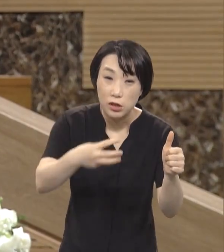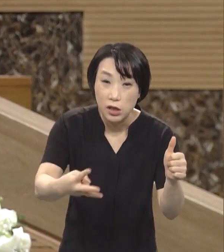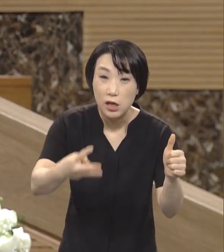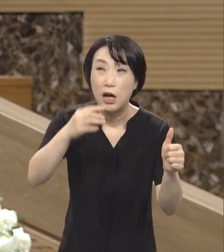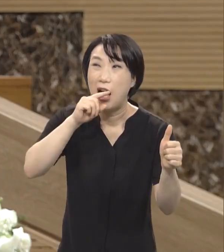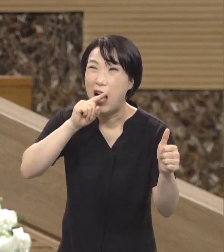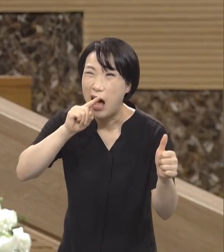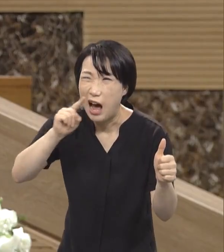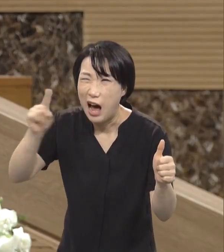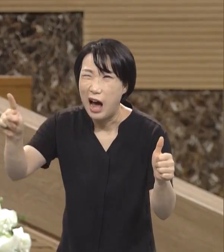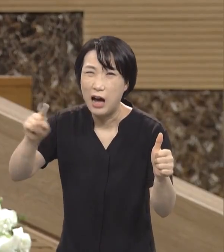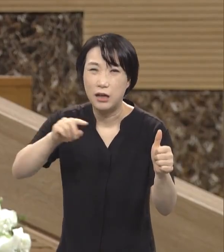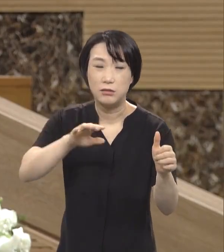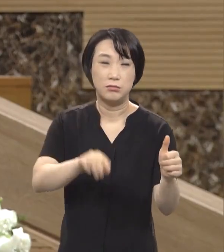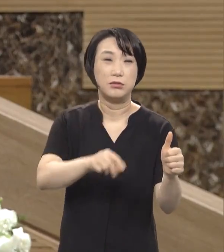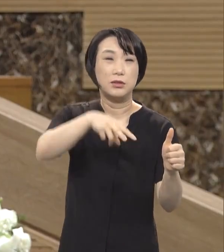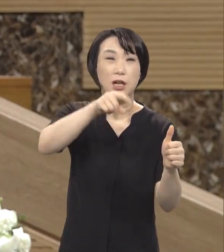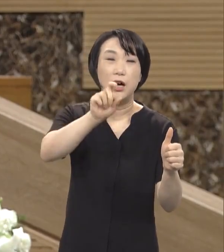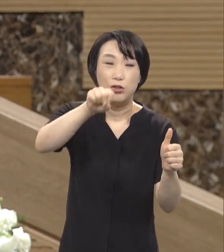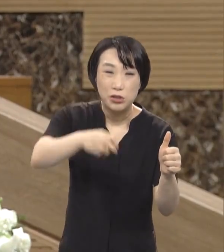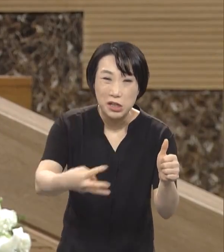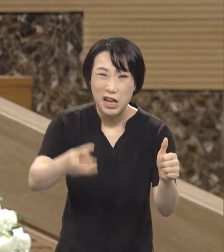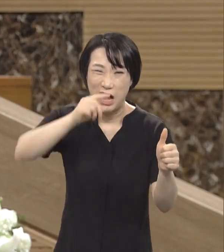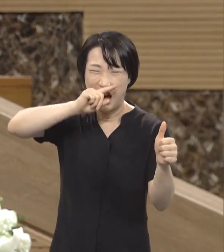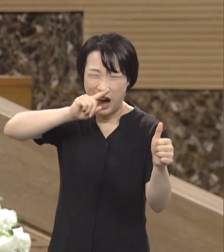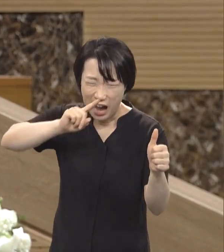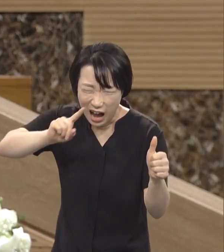사울아, 사울아!